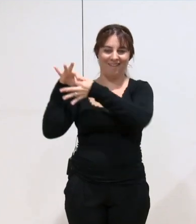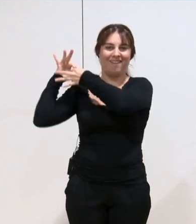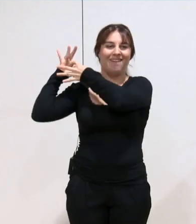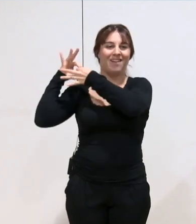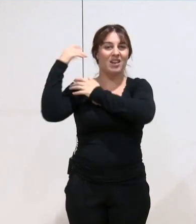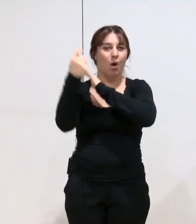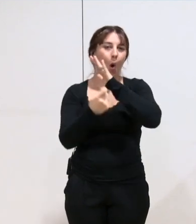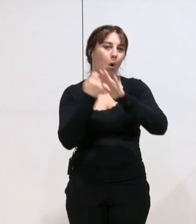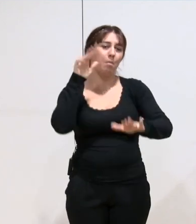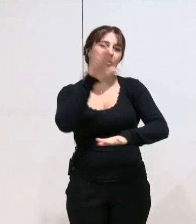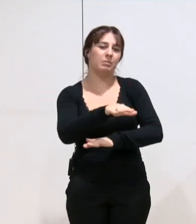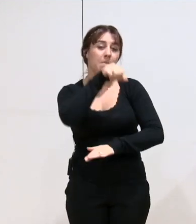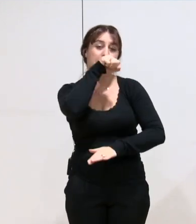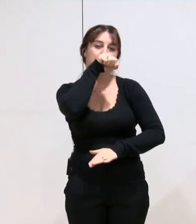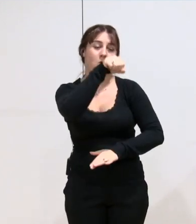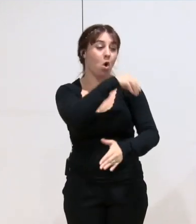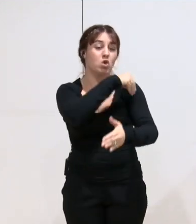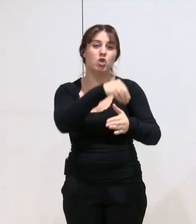retrouver sa vocation sportive.